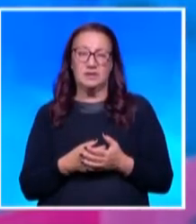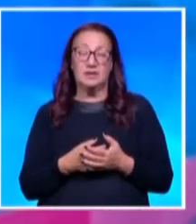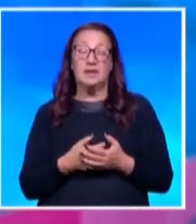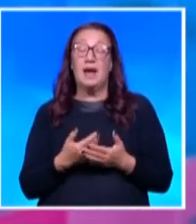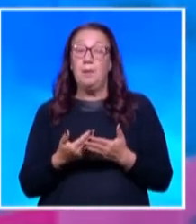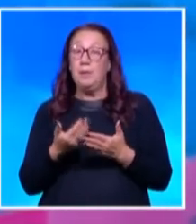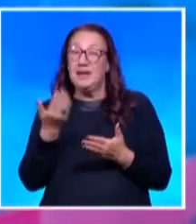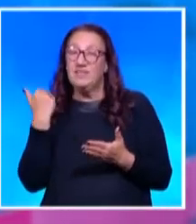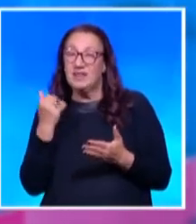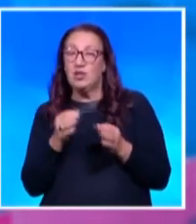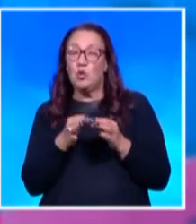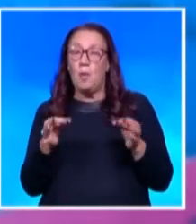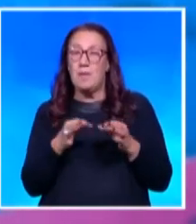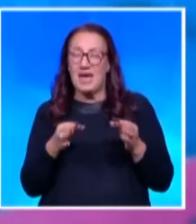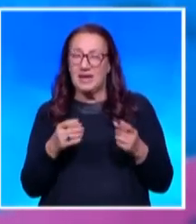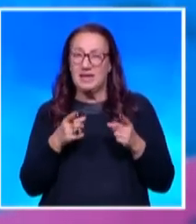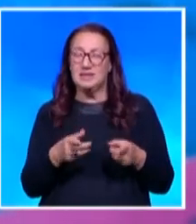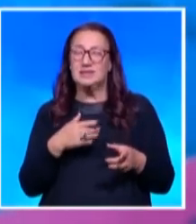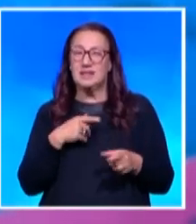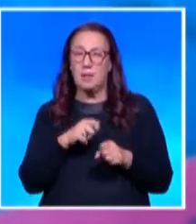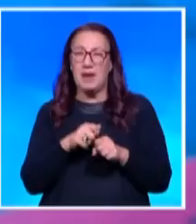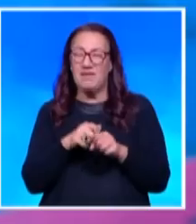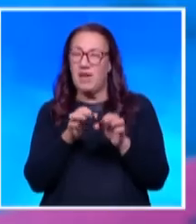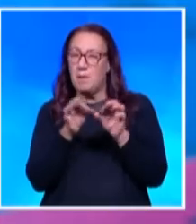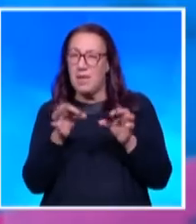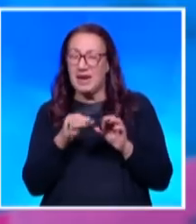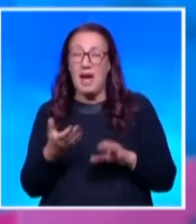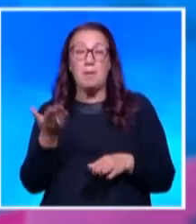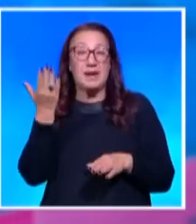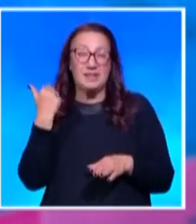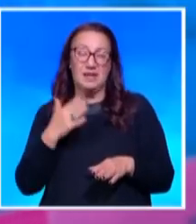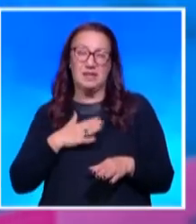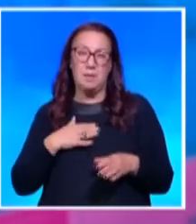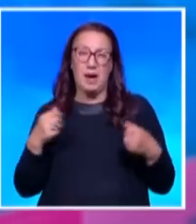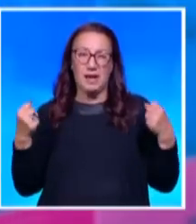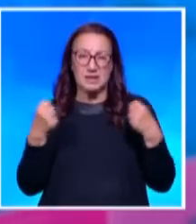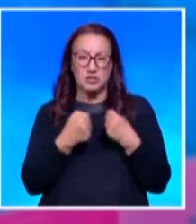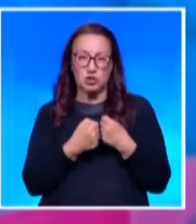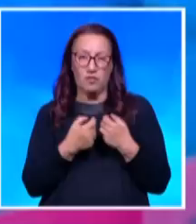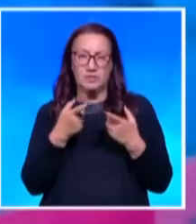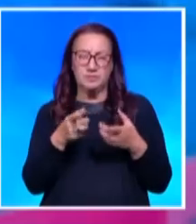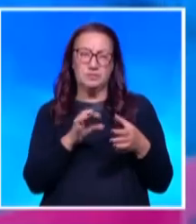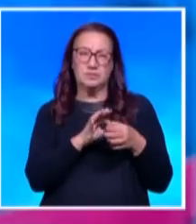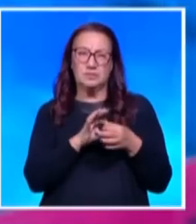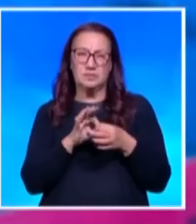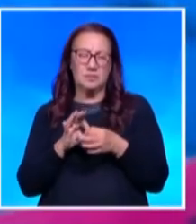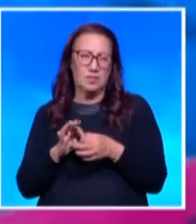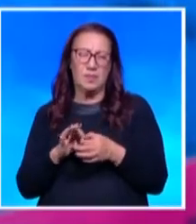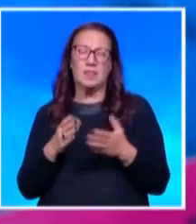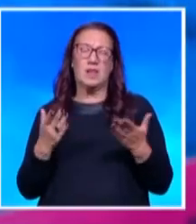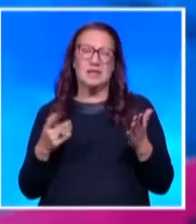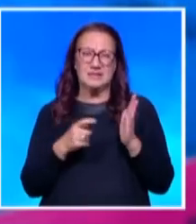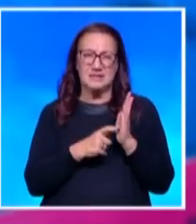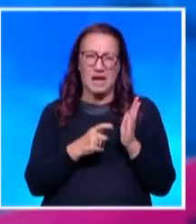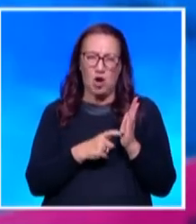превенцията затова е превенция за да има мерки преди да се случи това аа това е свързано не само със законодателство това е